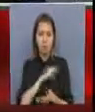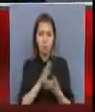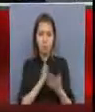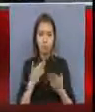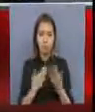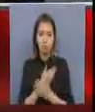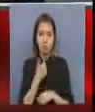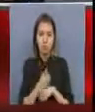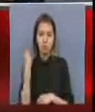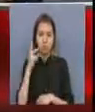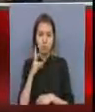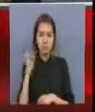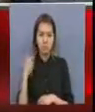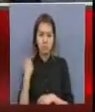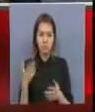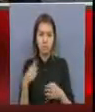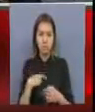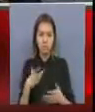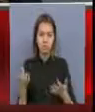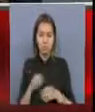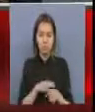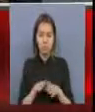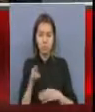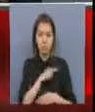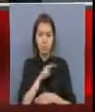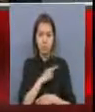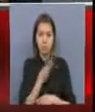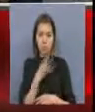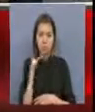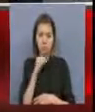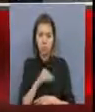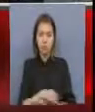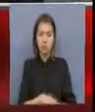басшыны президент Нұрсұлтан Назарбаев шеке қабылдап алда атқаратын қызметіне сәттілік тіледі.